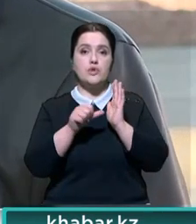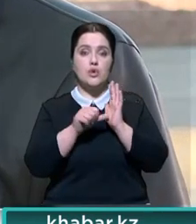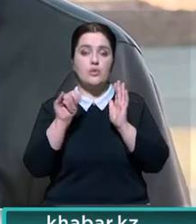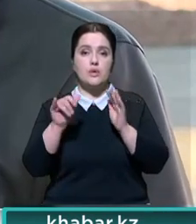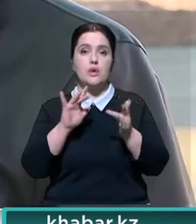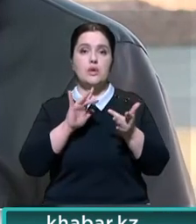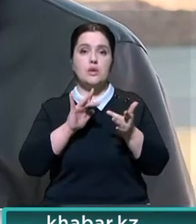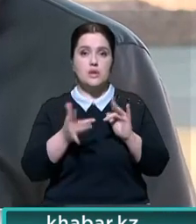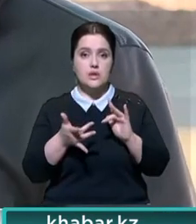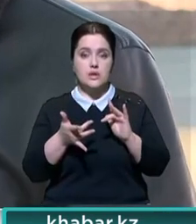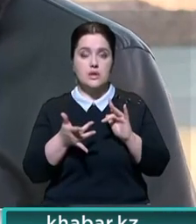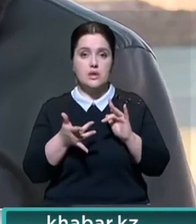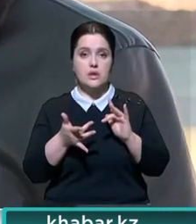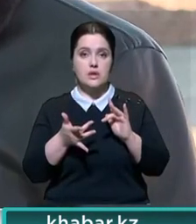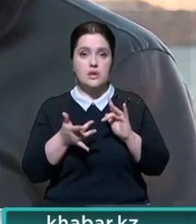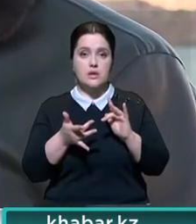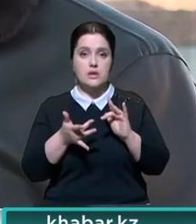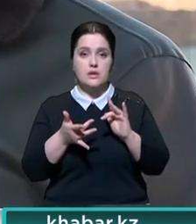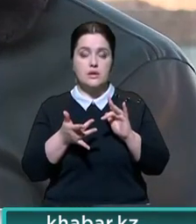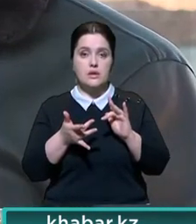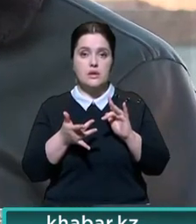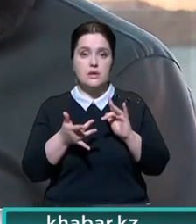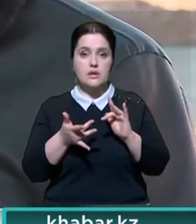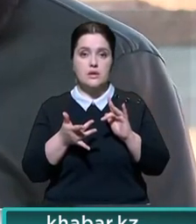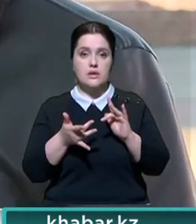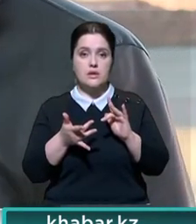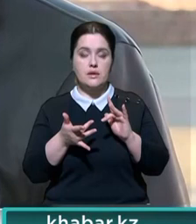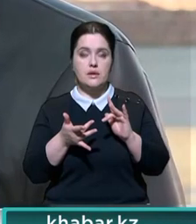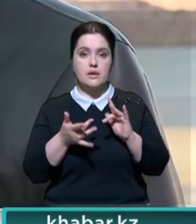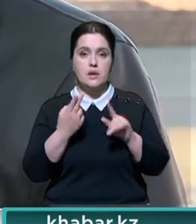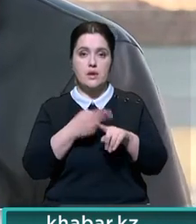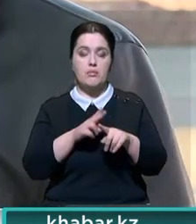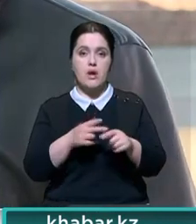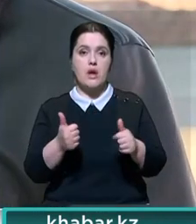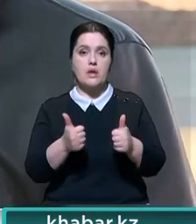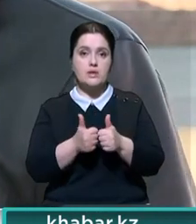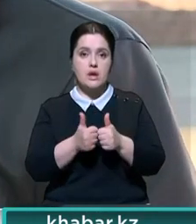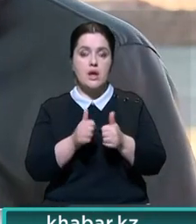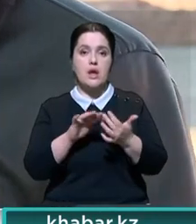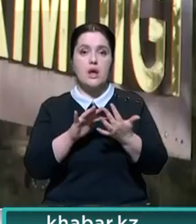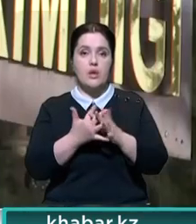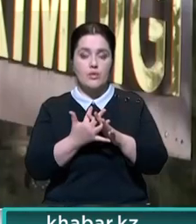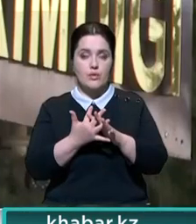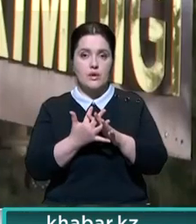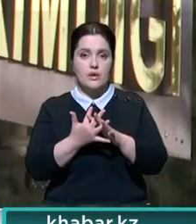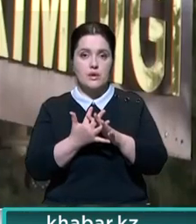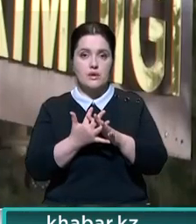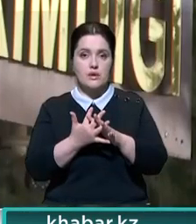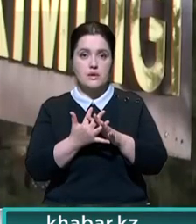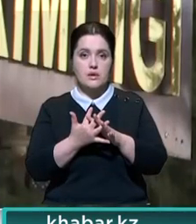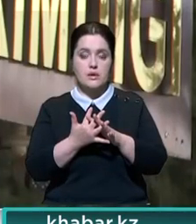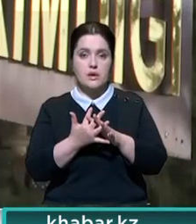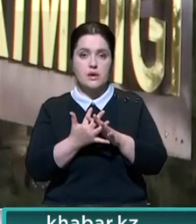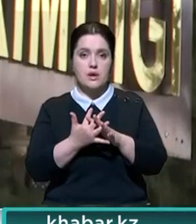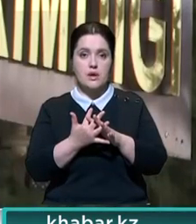них доступ к интернету, к связи осуществляется в соседних аулах, соседних свыше. Поэтому в